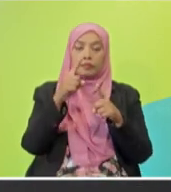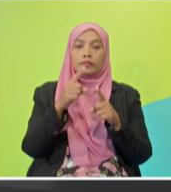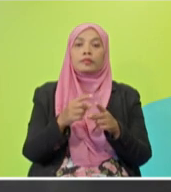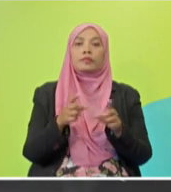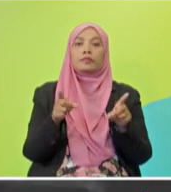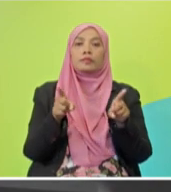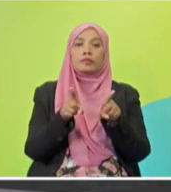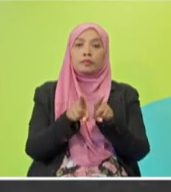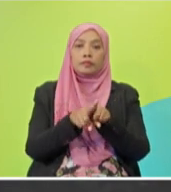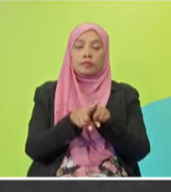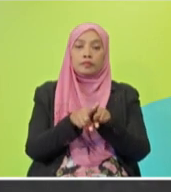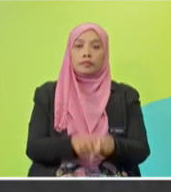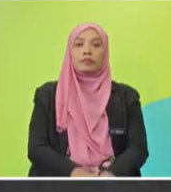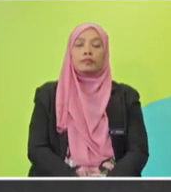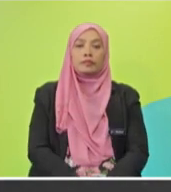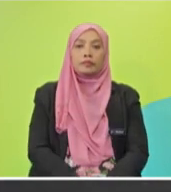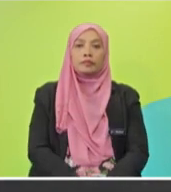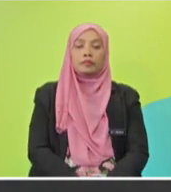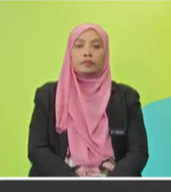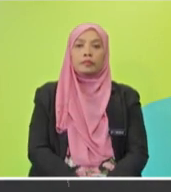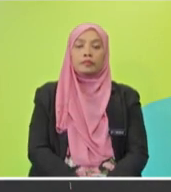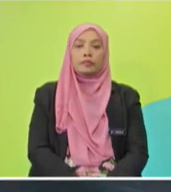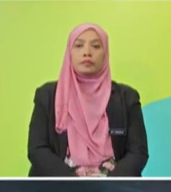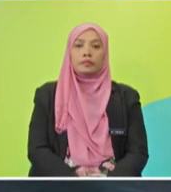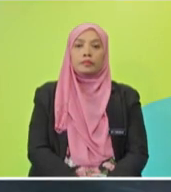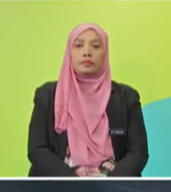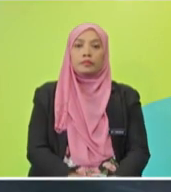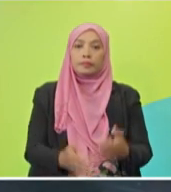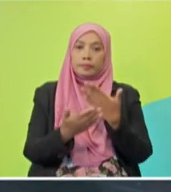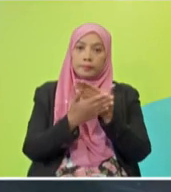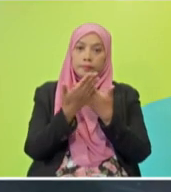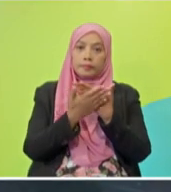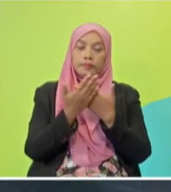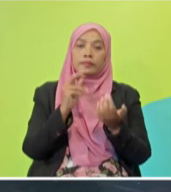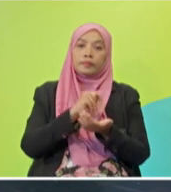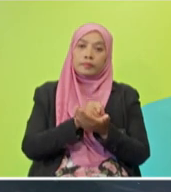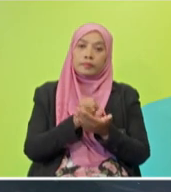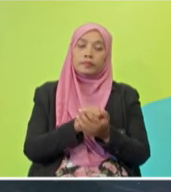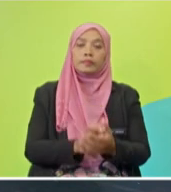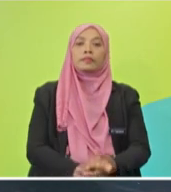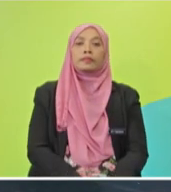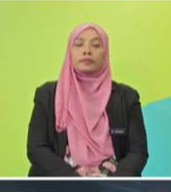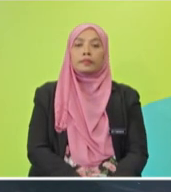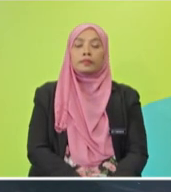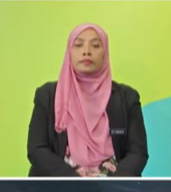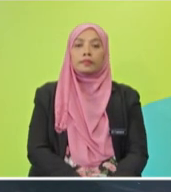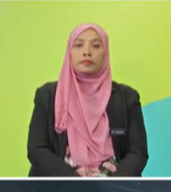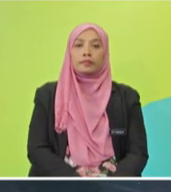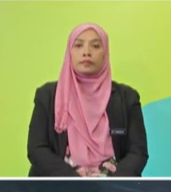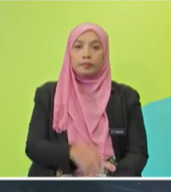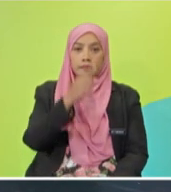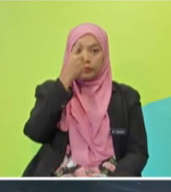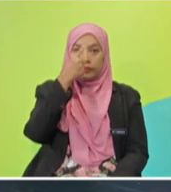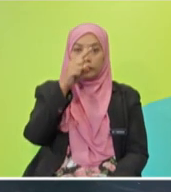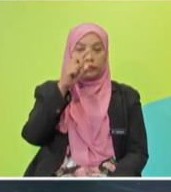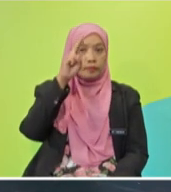6:15, 9. Okey. Senang kan nisbah ni sebenarnya. Okey. Jadi untuk